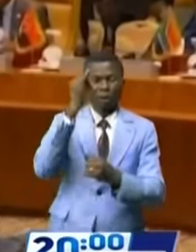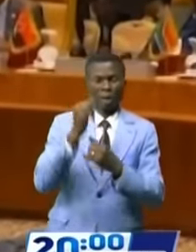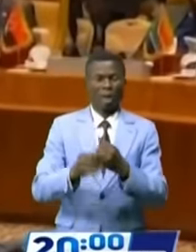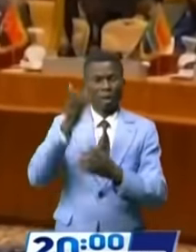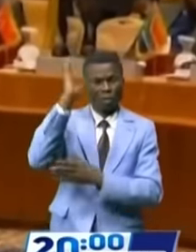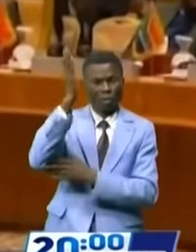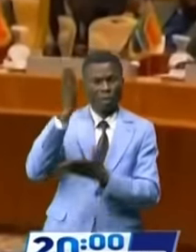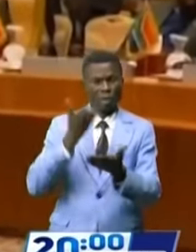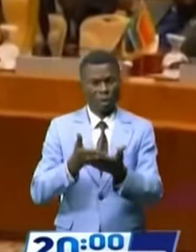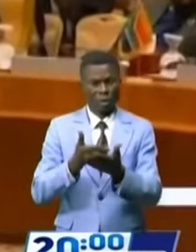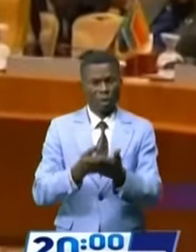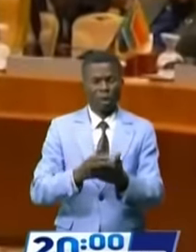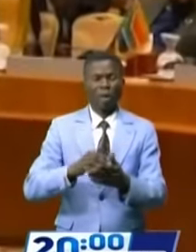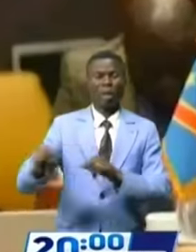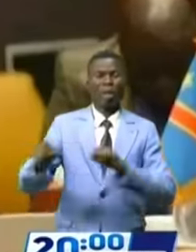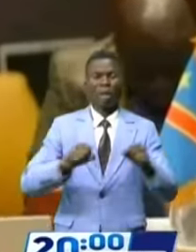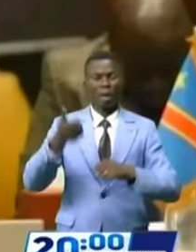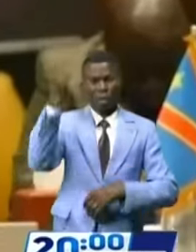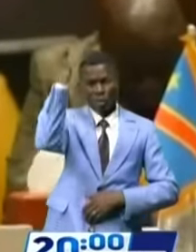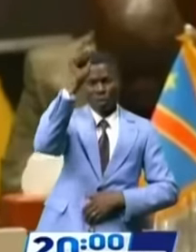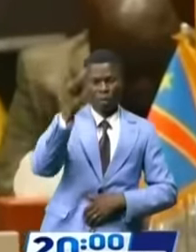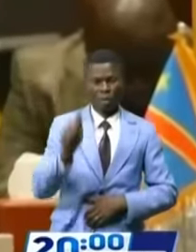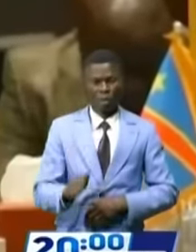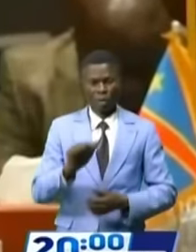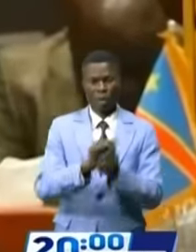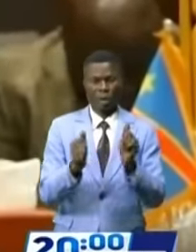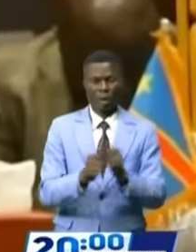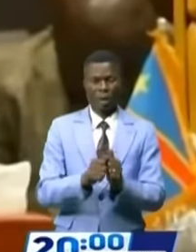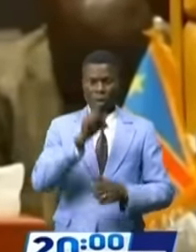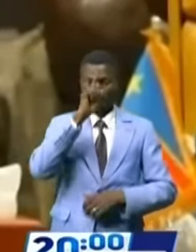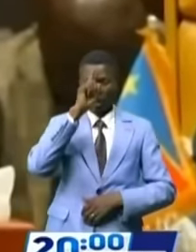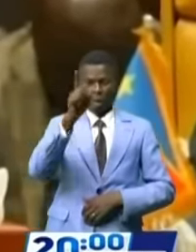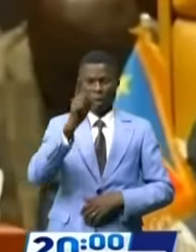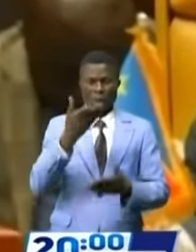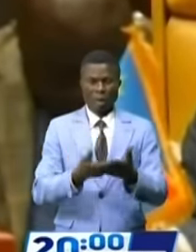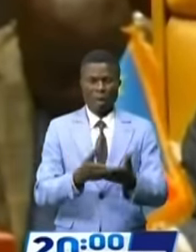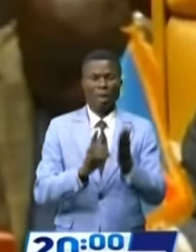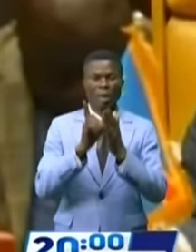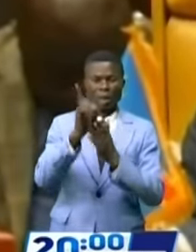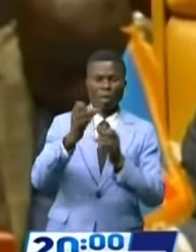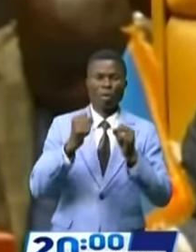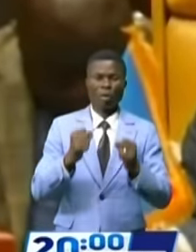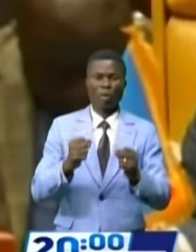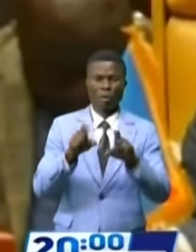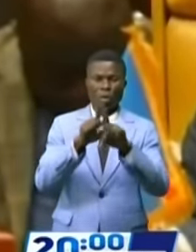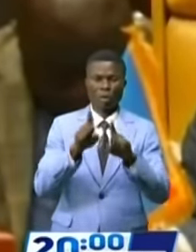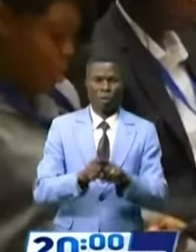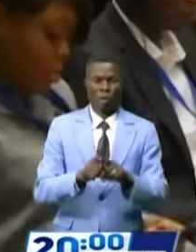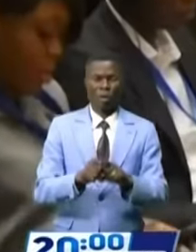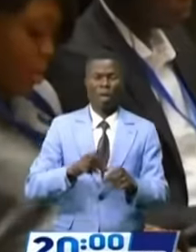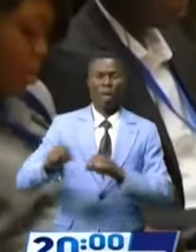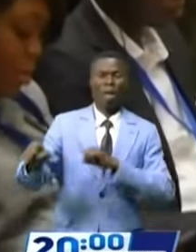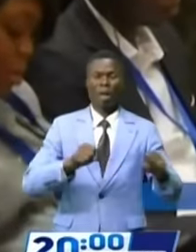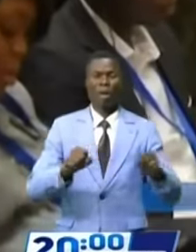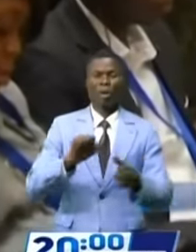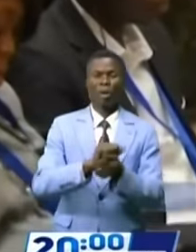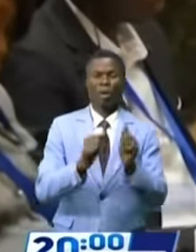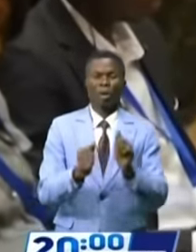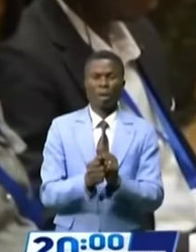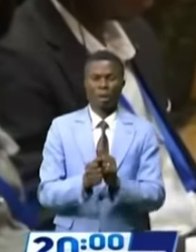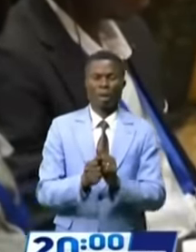conférence, il s'est tenu le concours africain dans les domaines de l'intelligentsia pour le développement durable et un concours dans les domaines